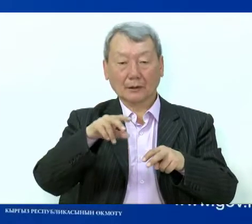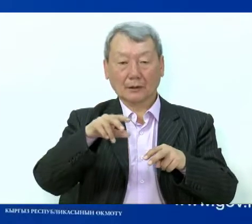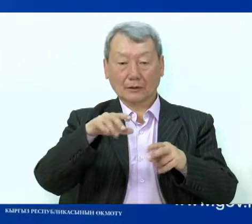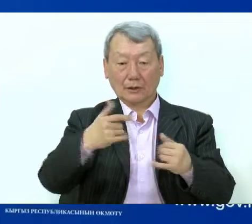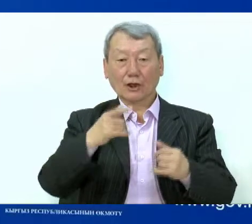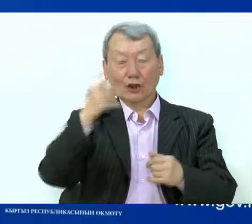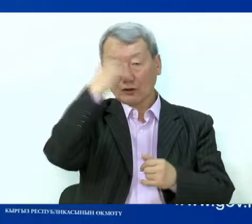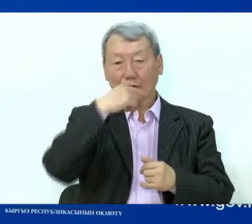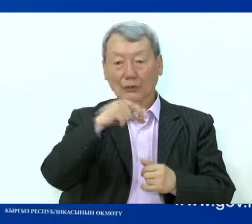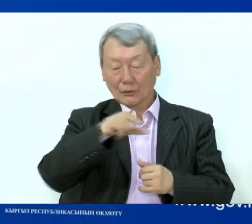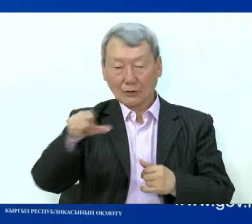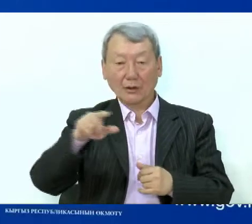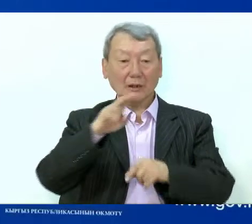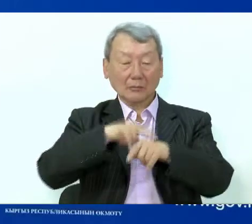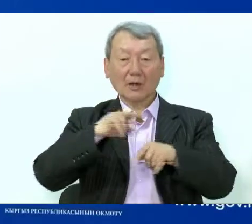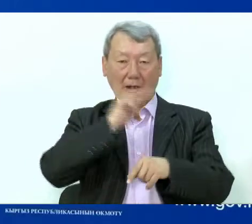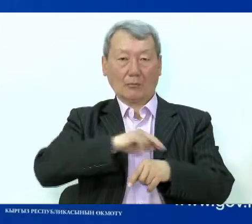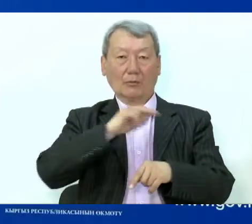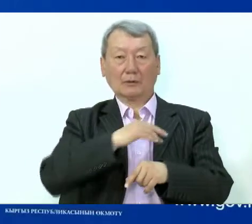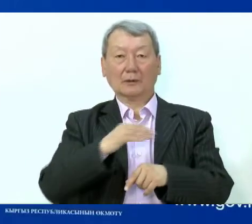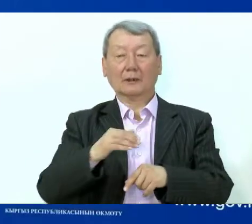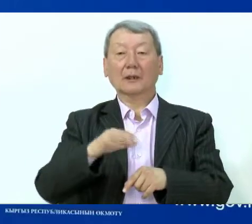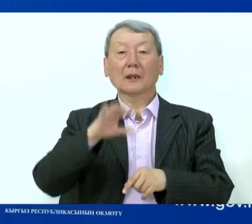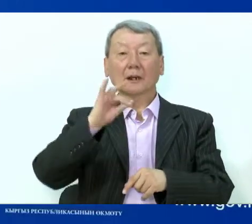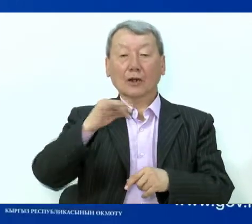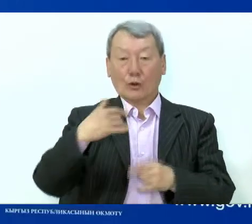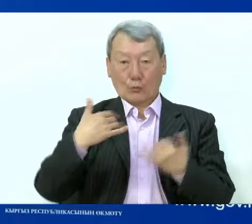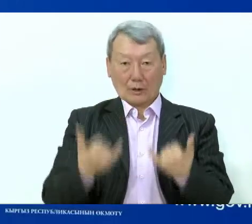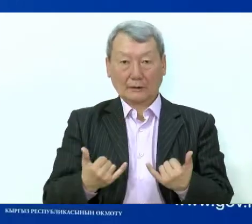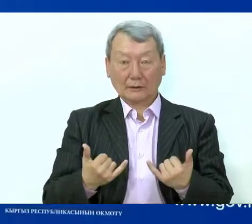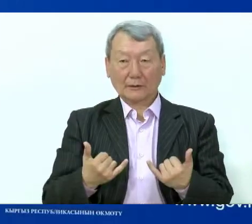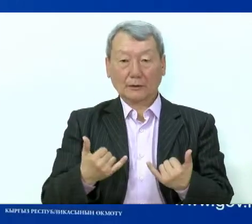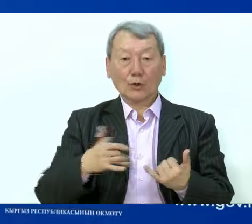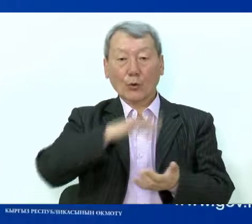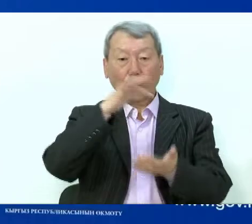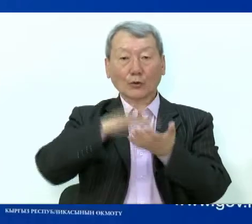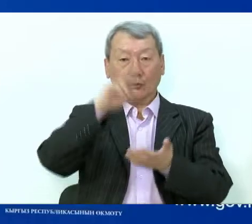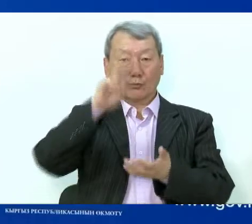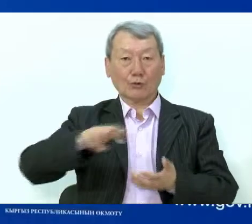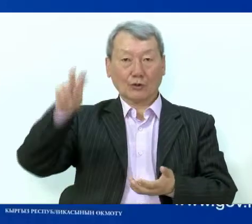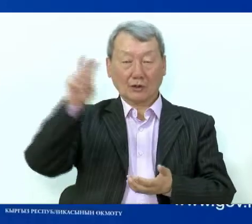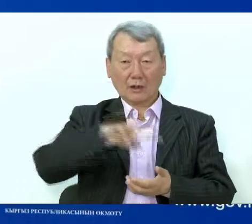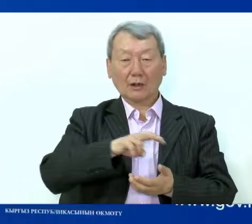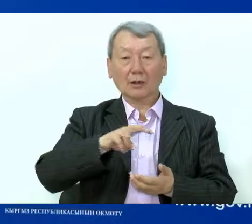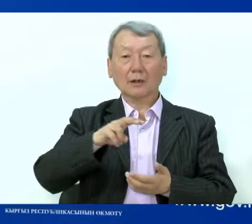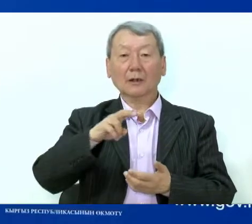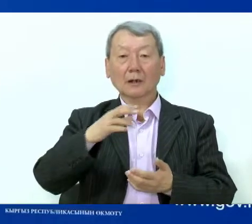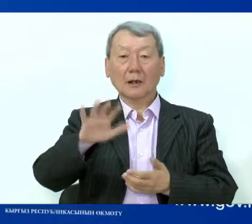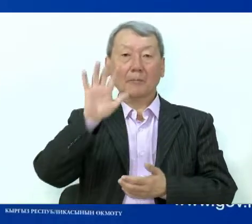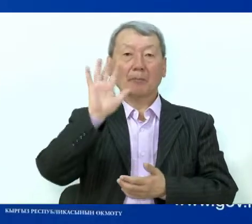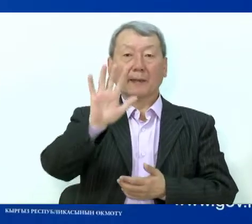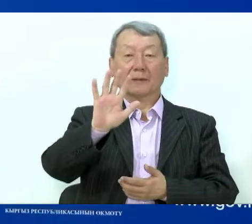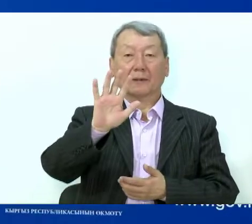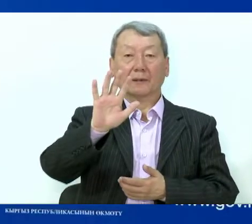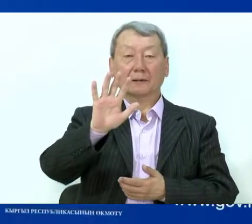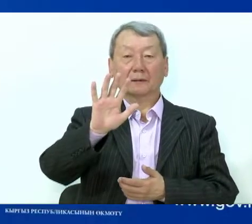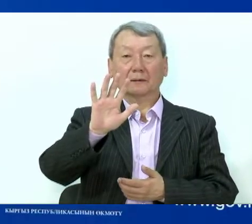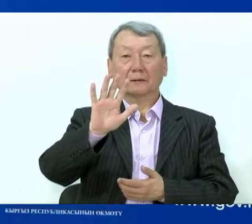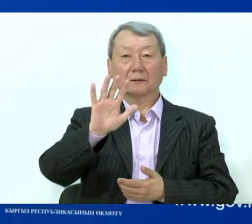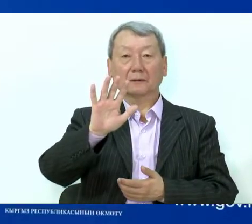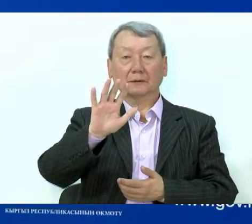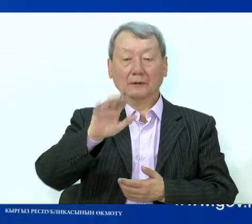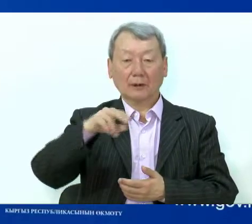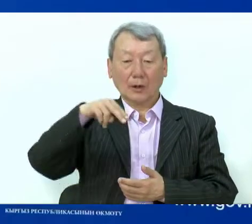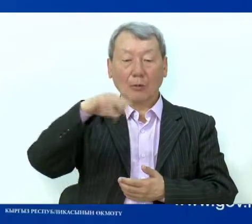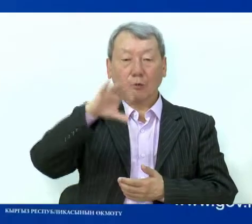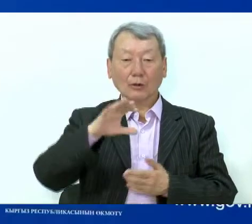Личный состав в этом направлении работает. У нас по городу Бишкек расположено 5